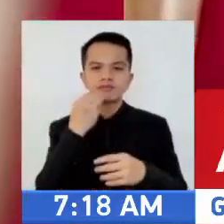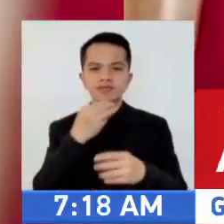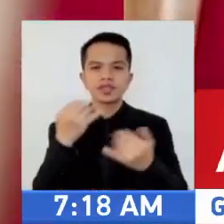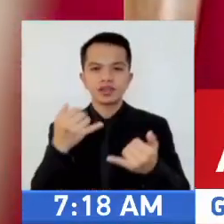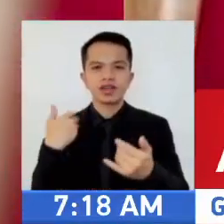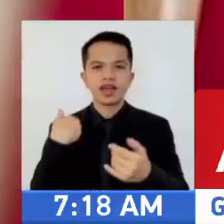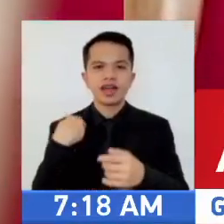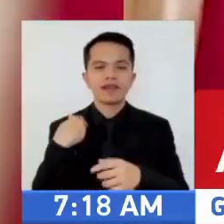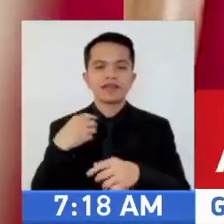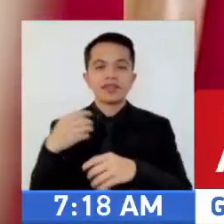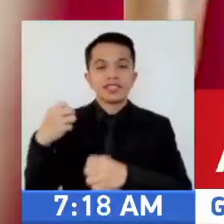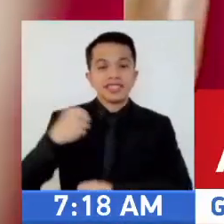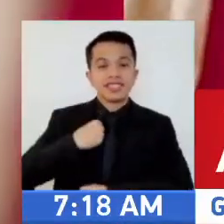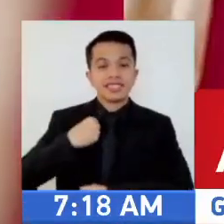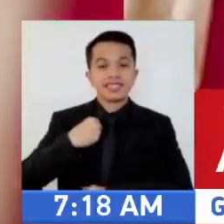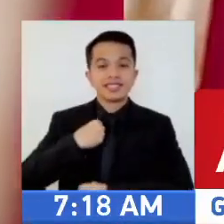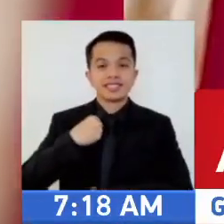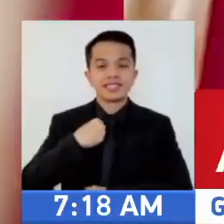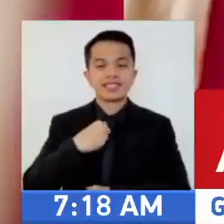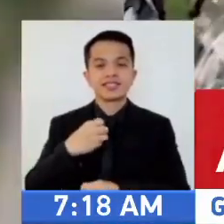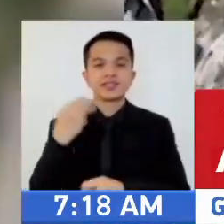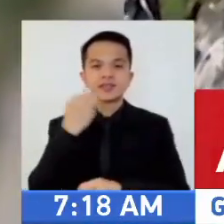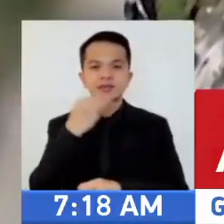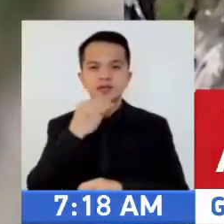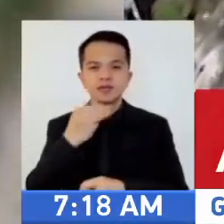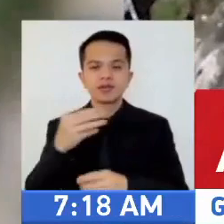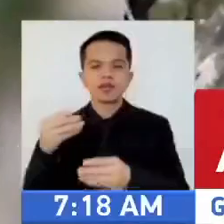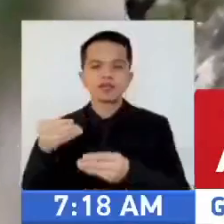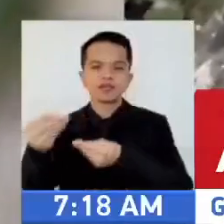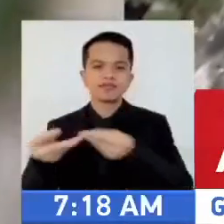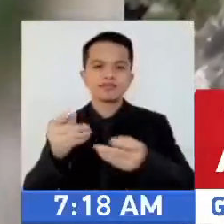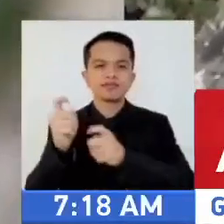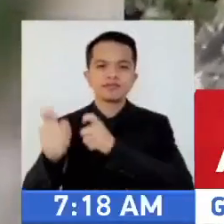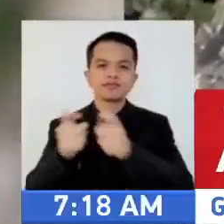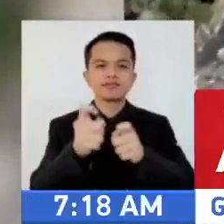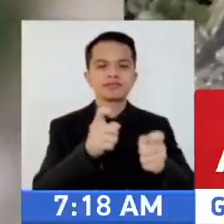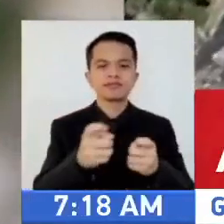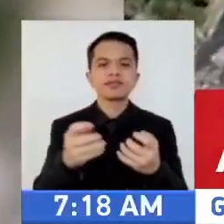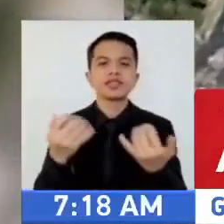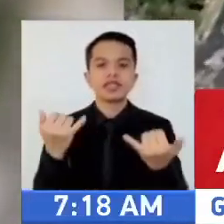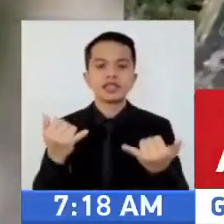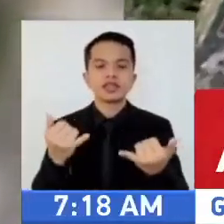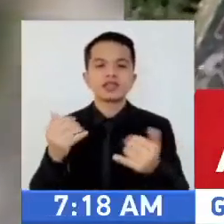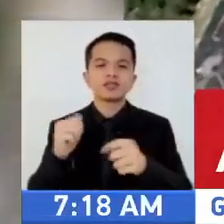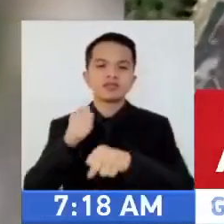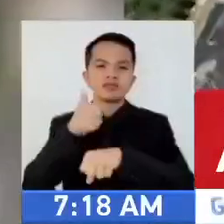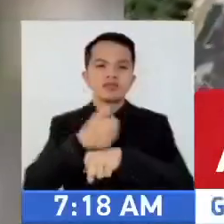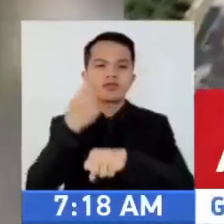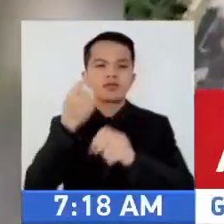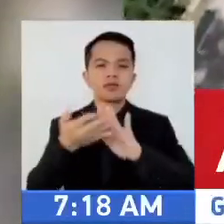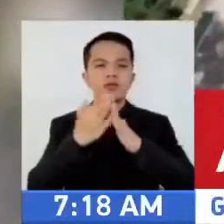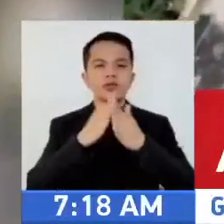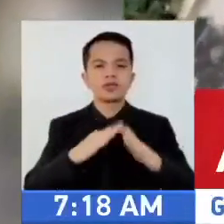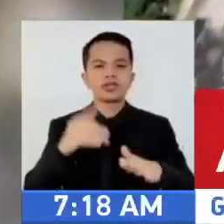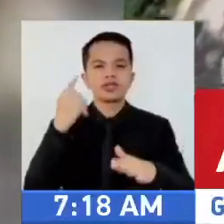500 uniform personnel. Layan ng Task Force na panatilihin ang kapayapaan sa lungsod.